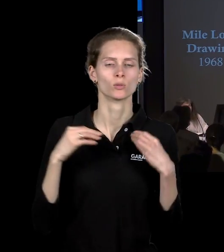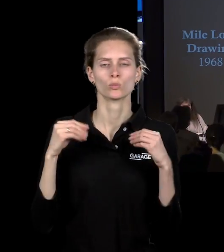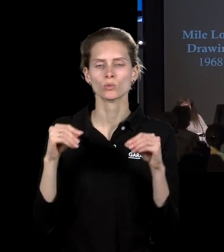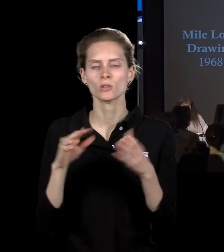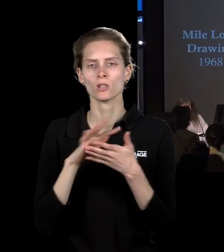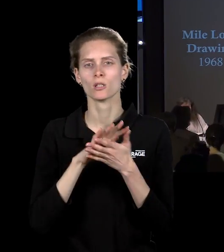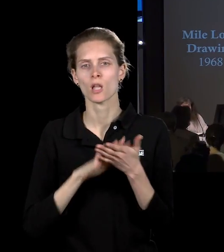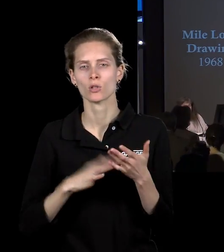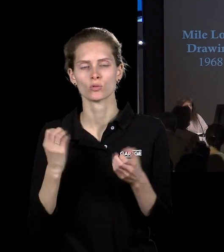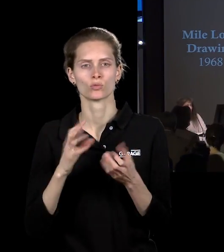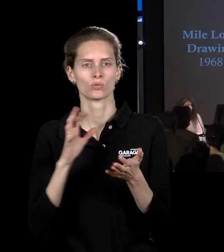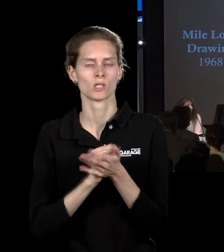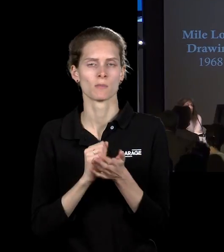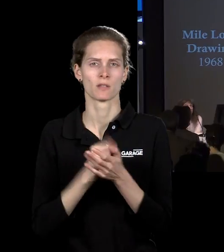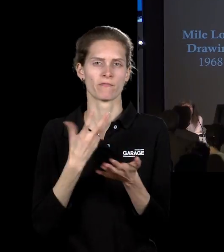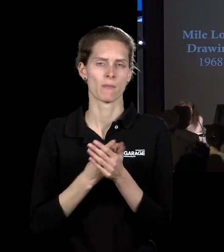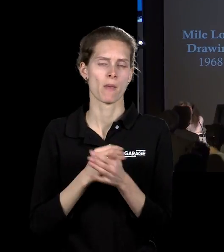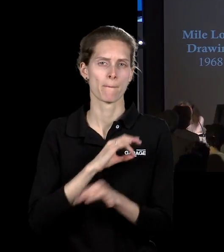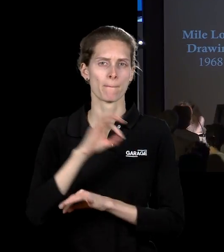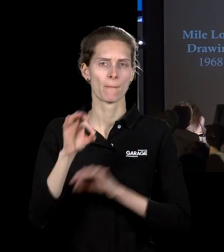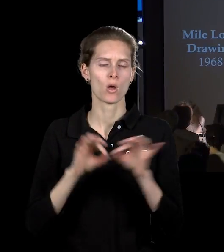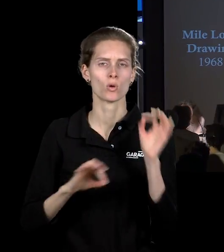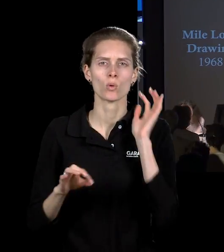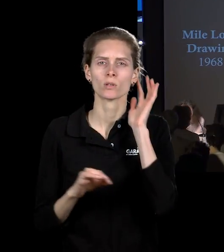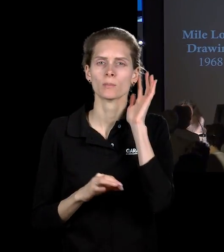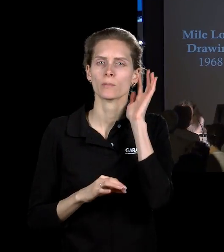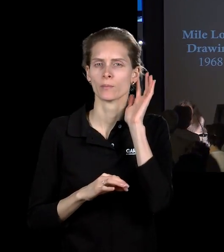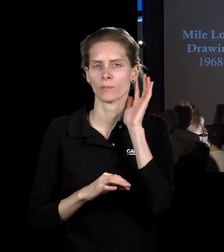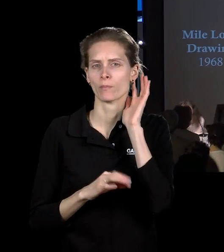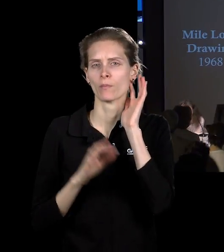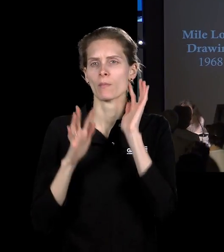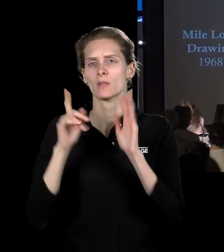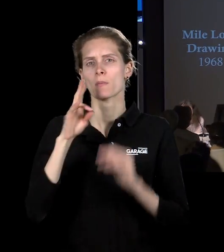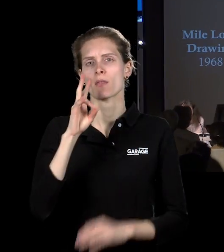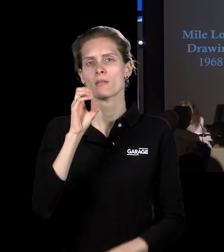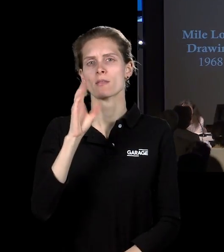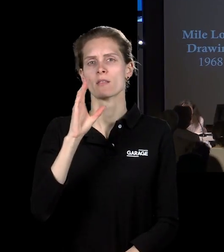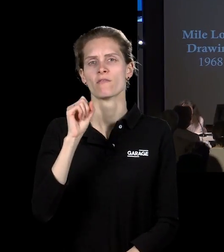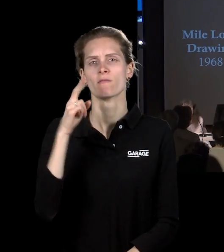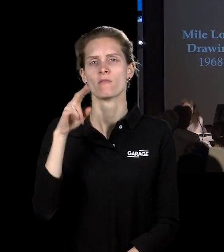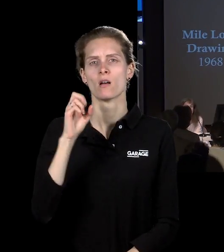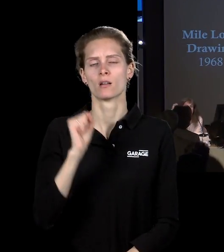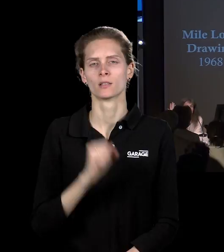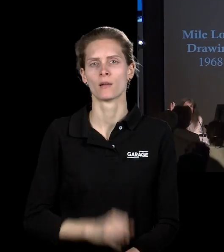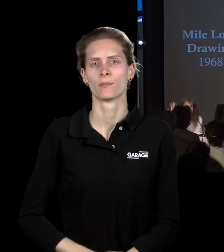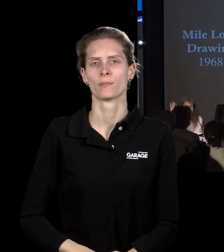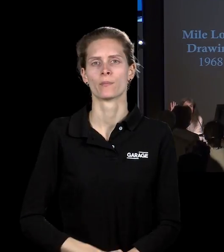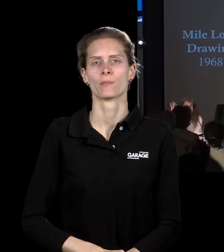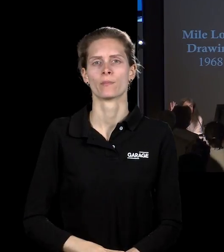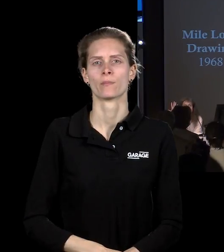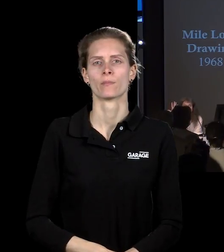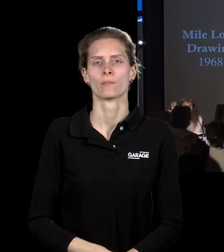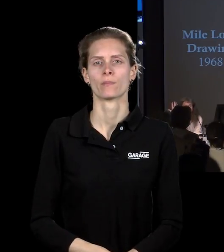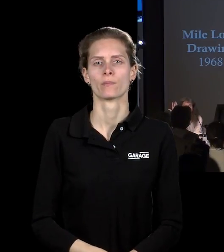И, собственно, занимается он этими своими проектами в Неваде. Пустыня Мохаве, которая как раз тоже